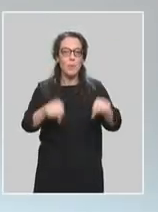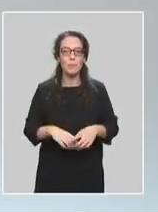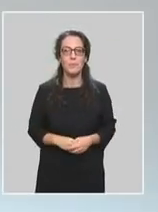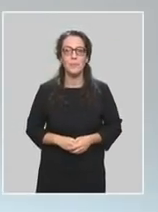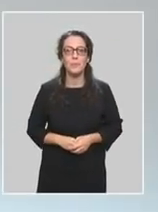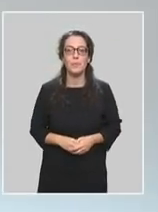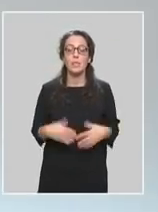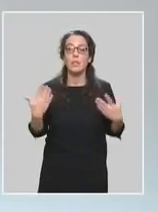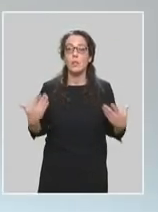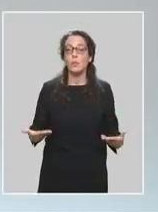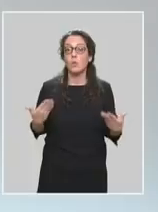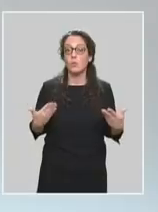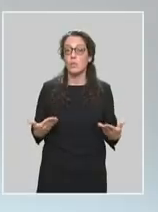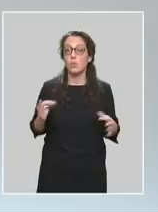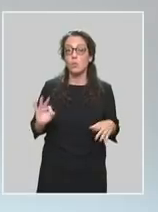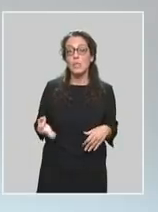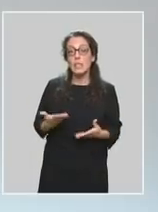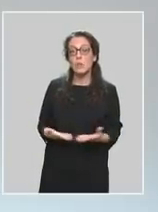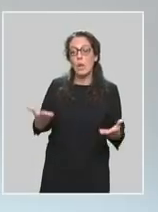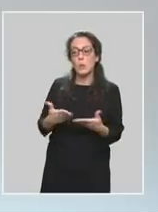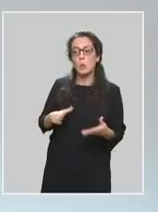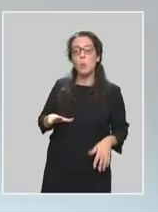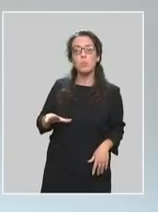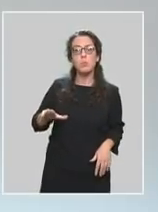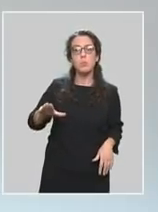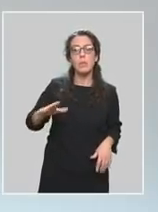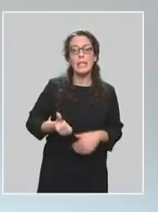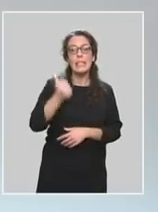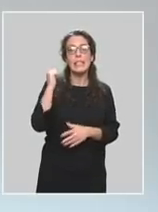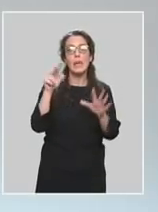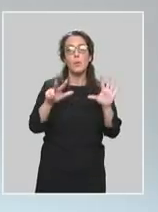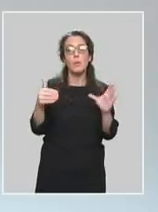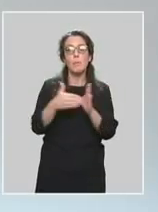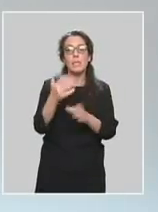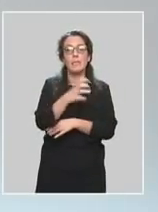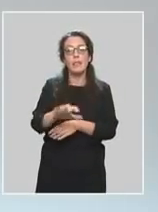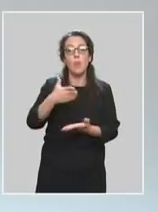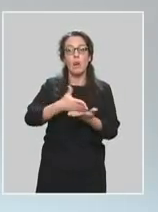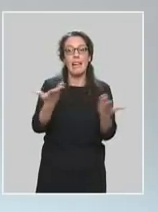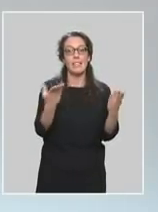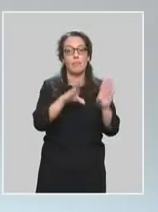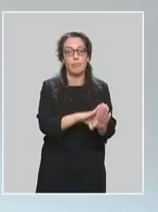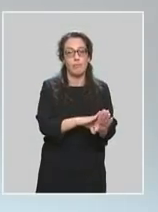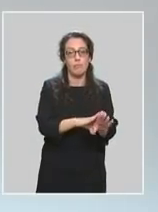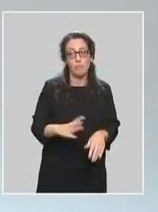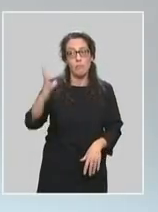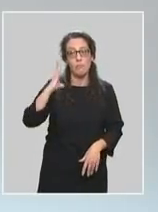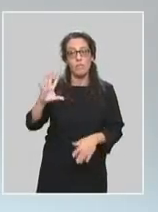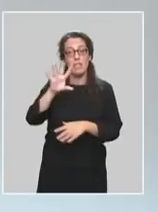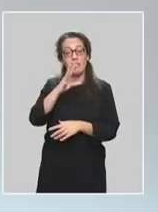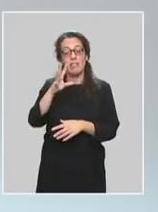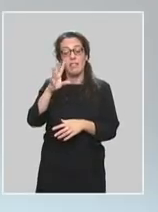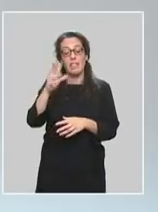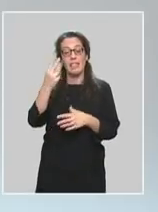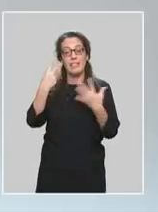donc, la situation est en croissance. Et hier, on dénombrait 8500 classes fermées. Ce chiffre était de 4100 le 19